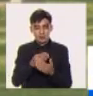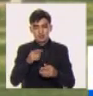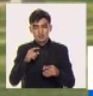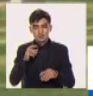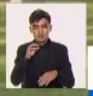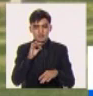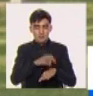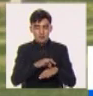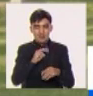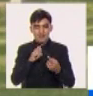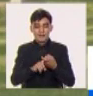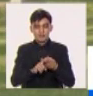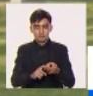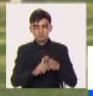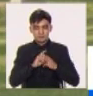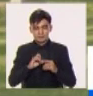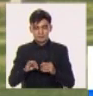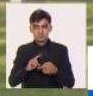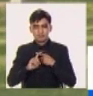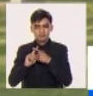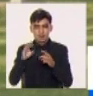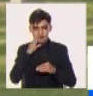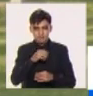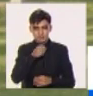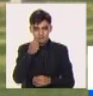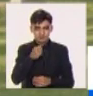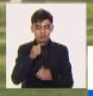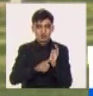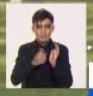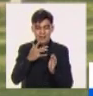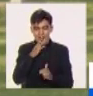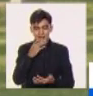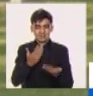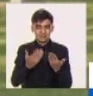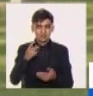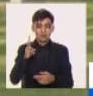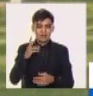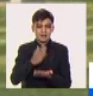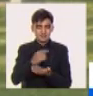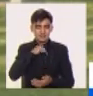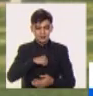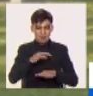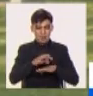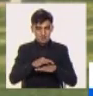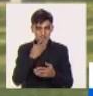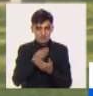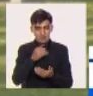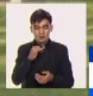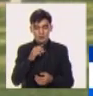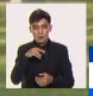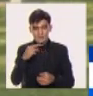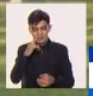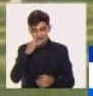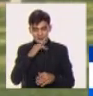могут не справиться с коронавирусом. Это люди с хроническими заболеваниями старше 65 лет. В Казахстане детей, заболевших ковид, немного.